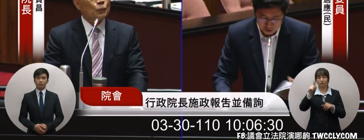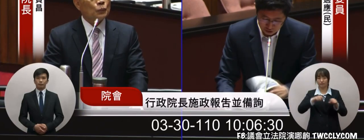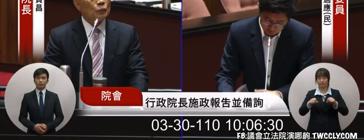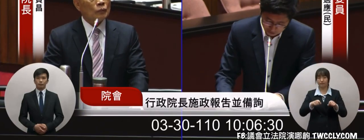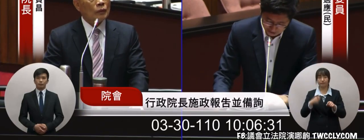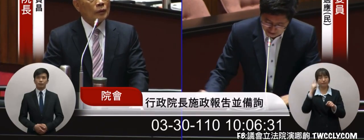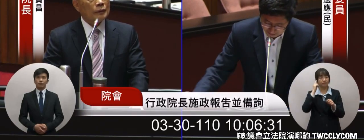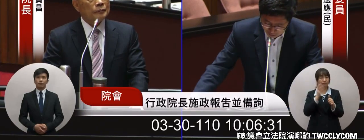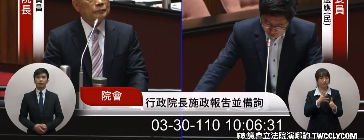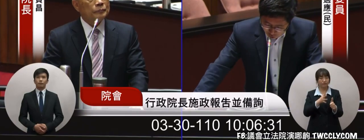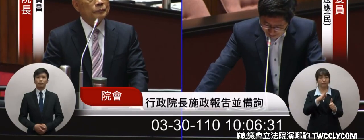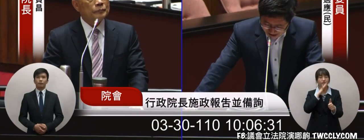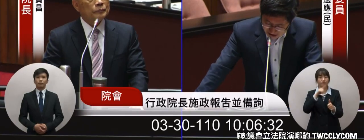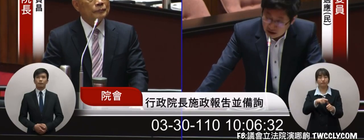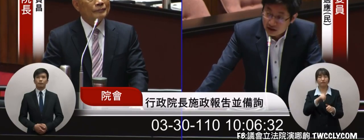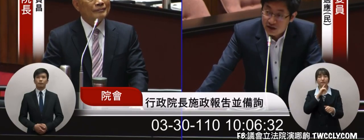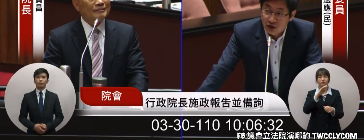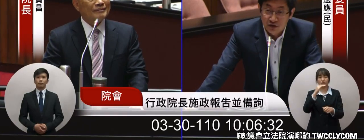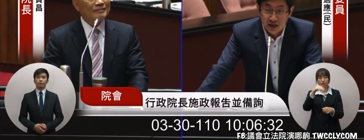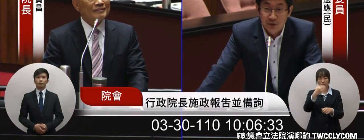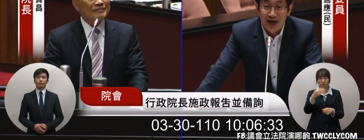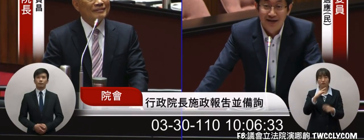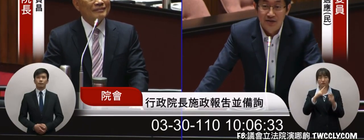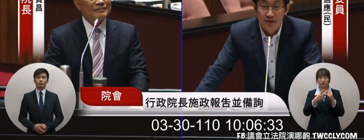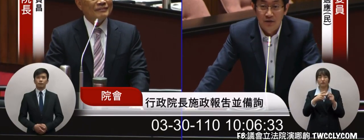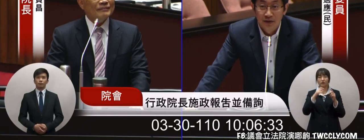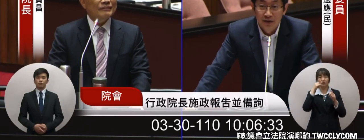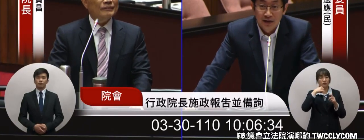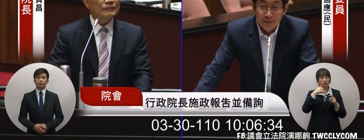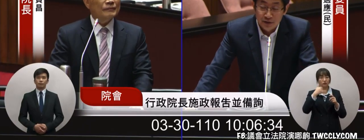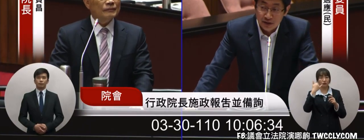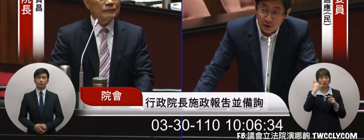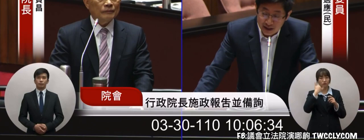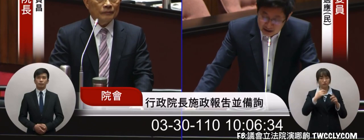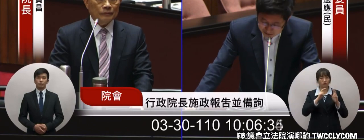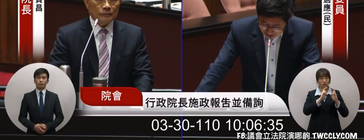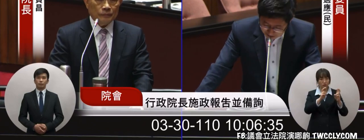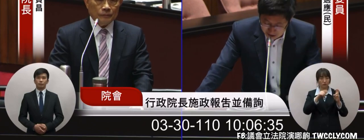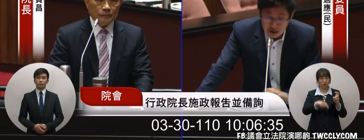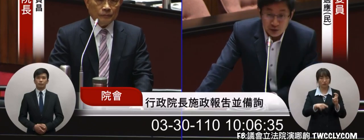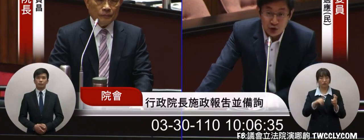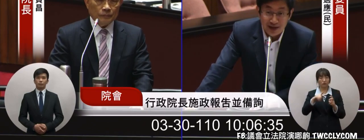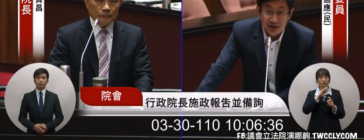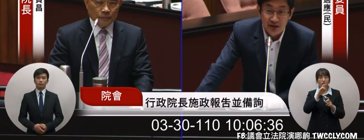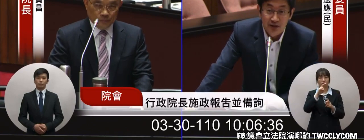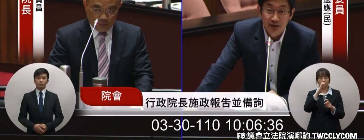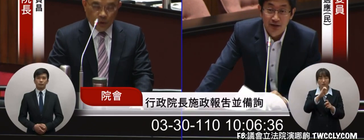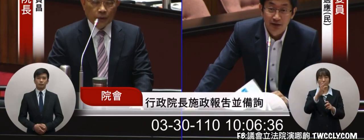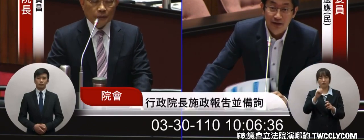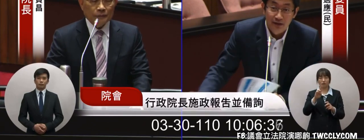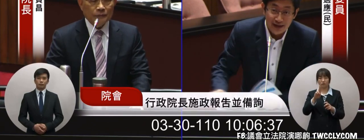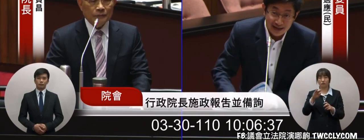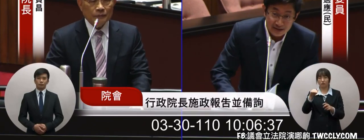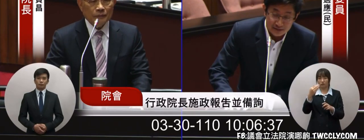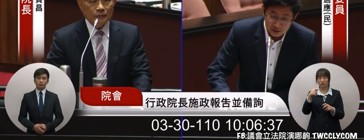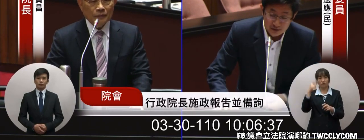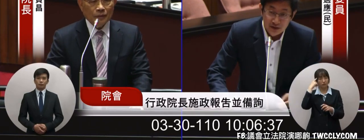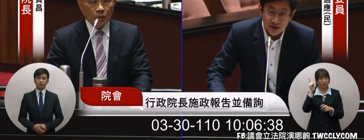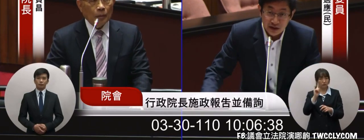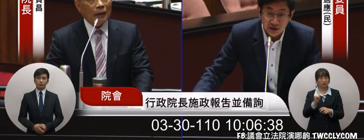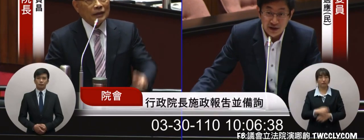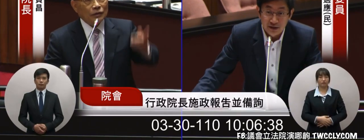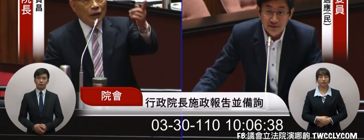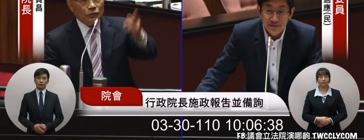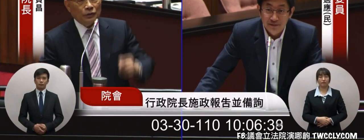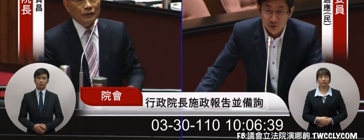案子就是所謂的EMU900型跟基隆捷運的案子那院長你知不知道什麼叫EMU900型大概是什麼